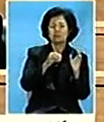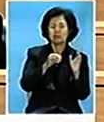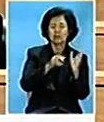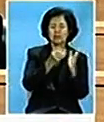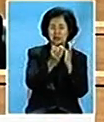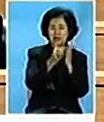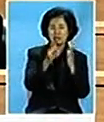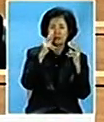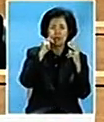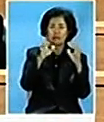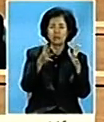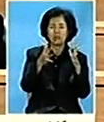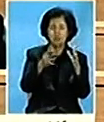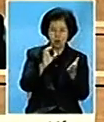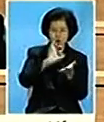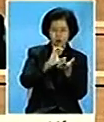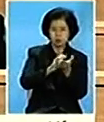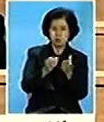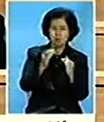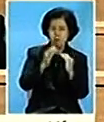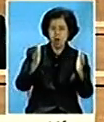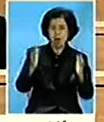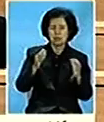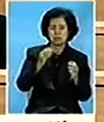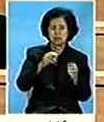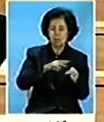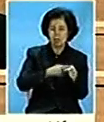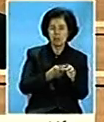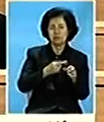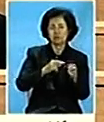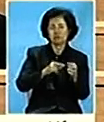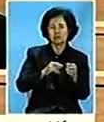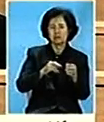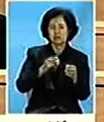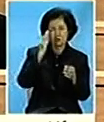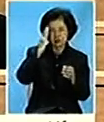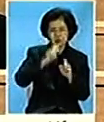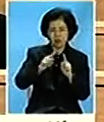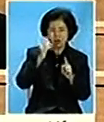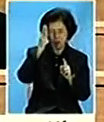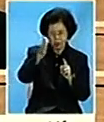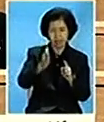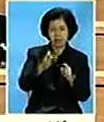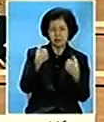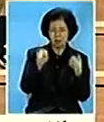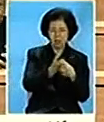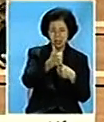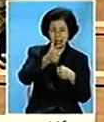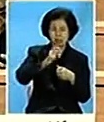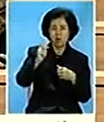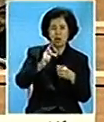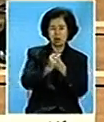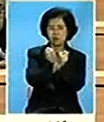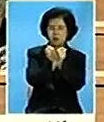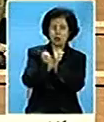มากสักหน่อยในระยะต้นนะครับแต่ว่าในระยะยาวแล้วน่าจะมีผลดีกว่าการป้องกันหรือว่าการระบายน้ำไม่